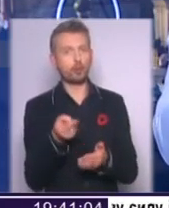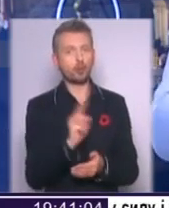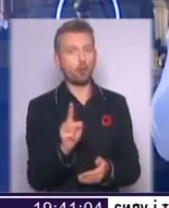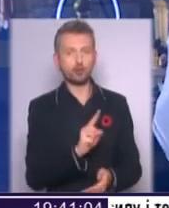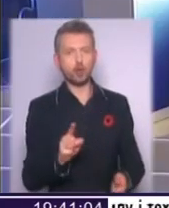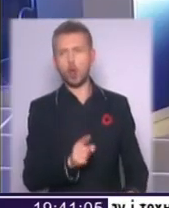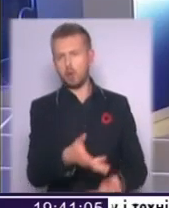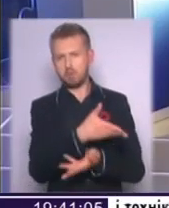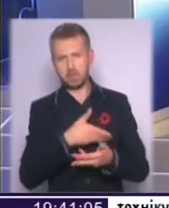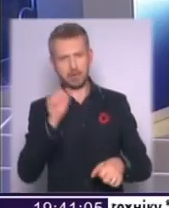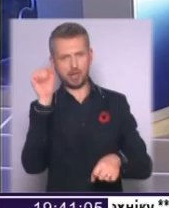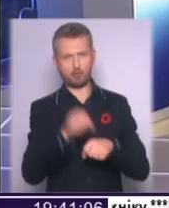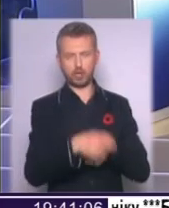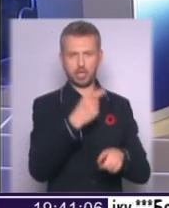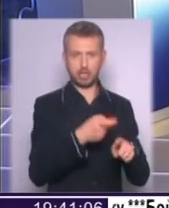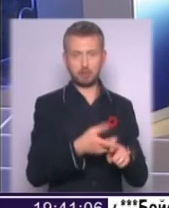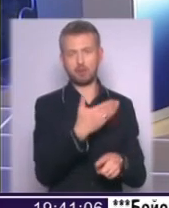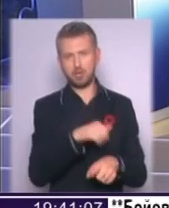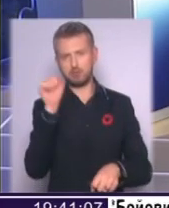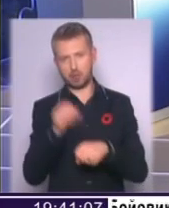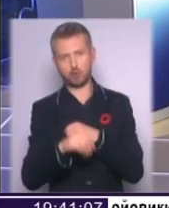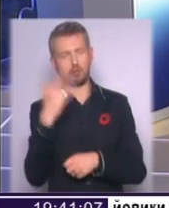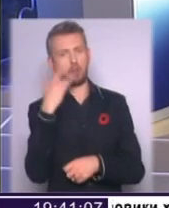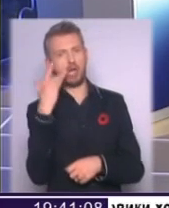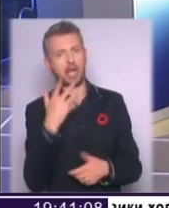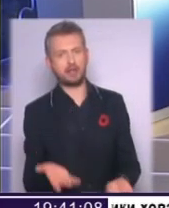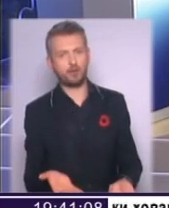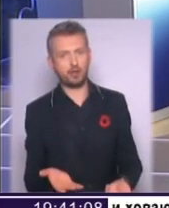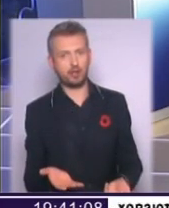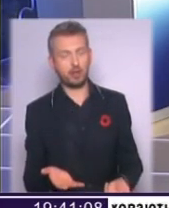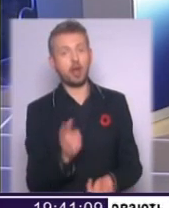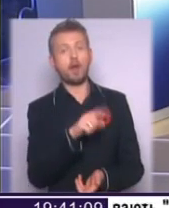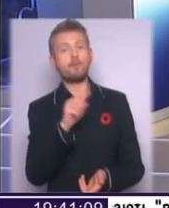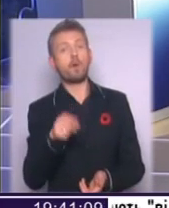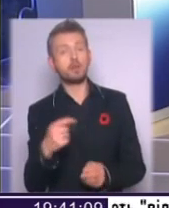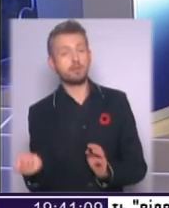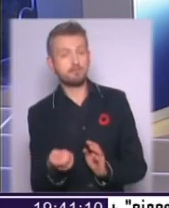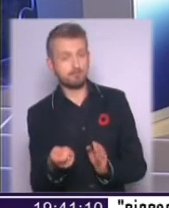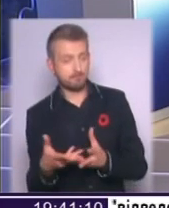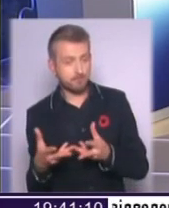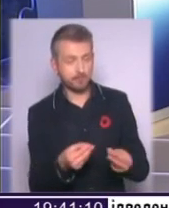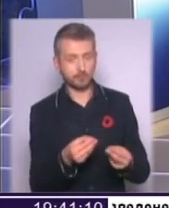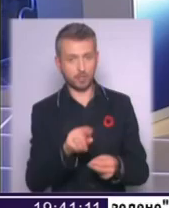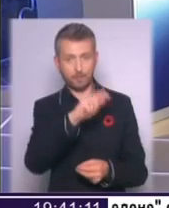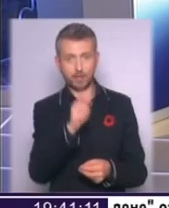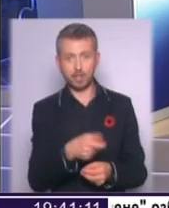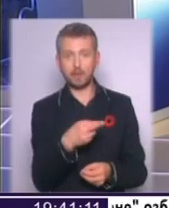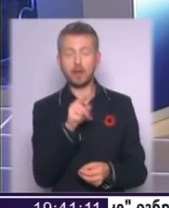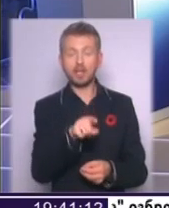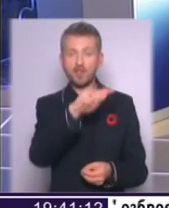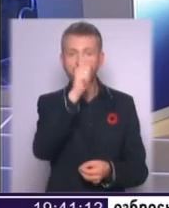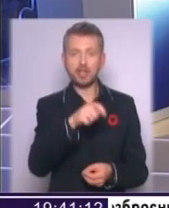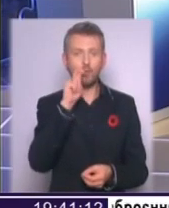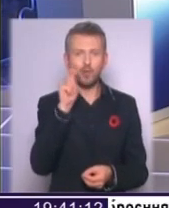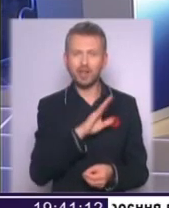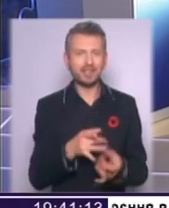ми перемогли німців, ми переможемо і американців. Ну, тобто вони підштовхують до війни. Для них війна в Україні